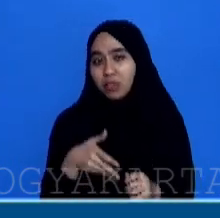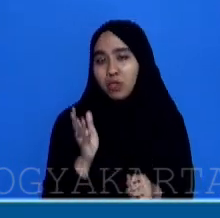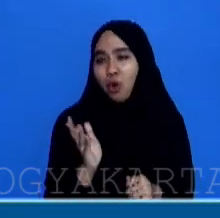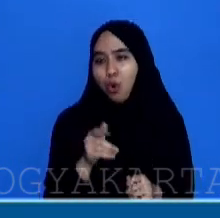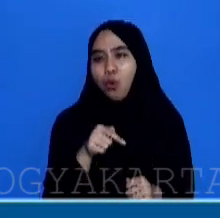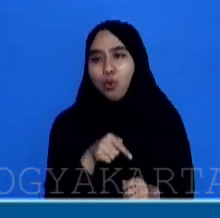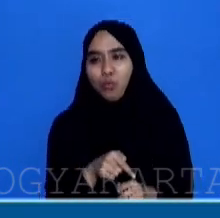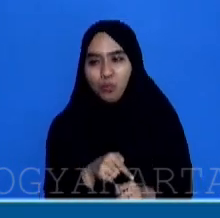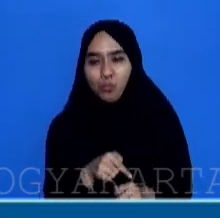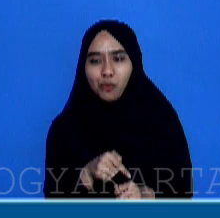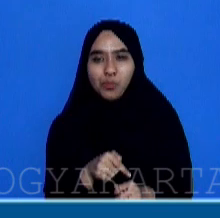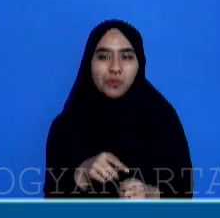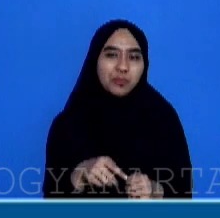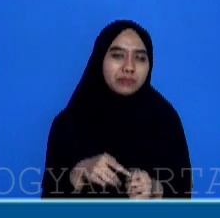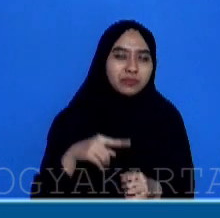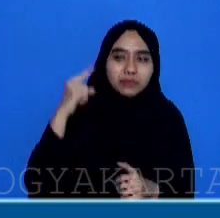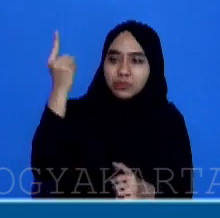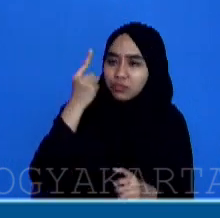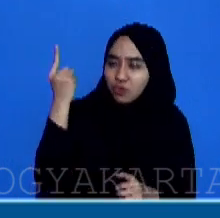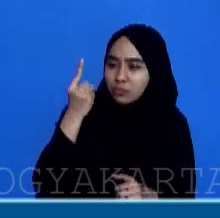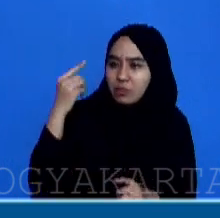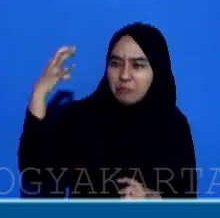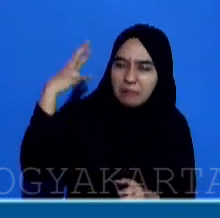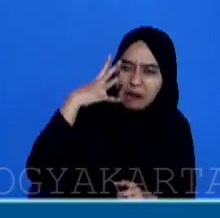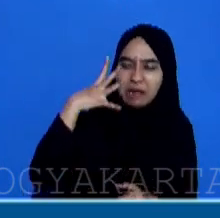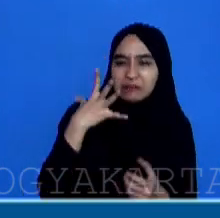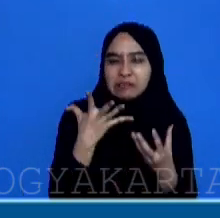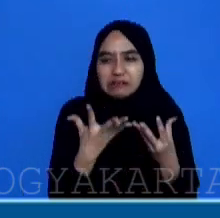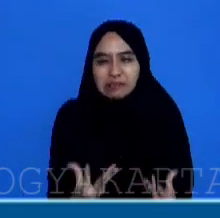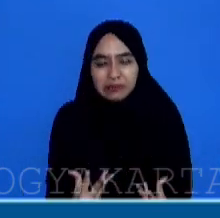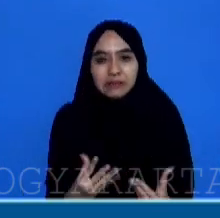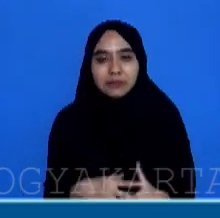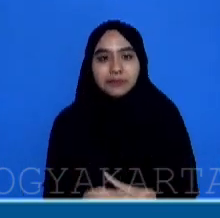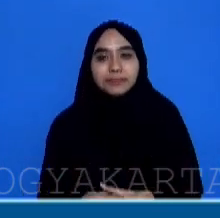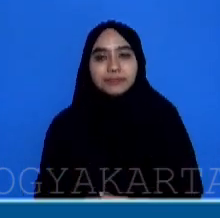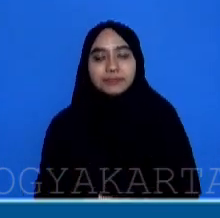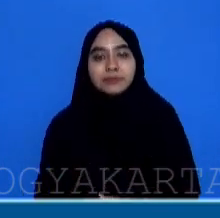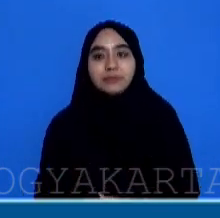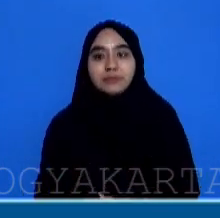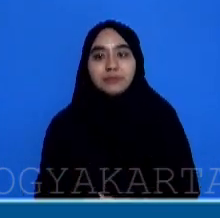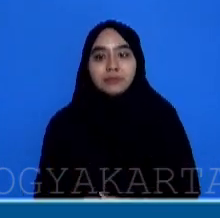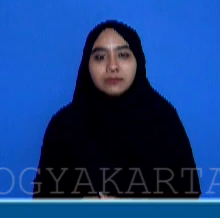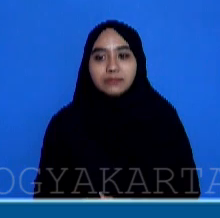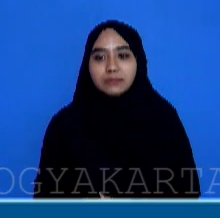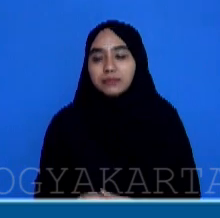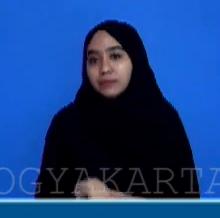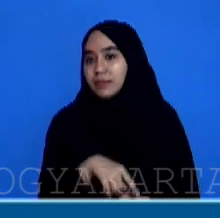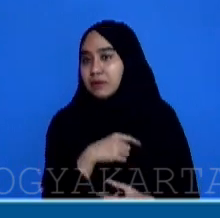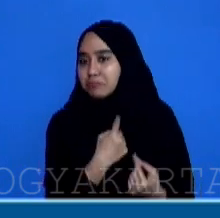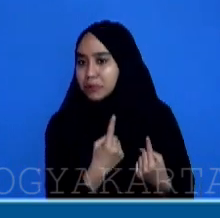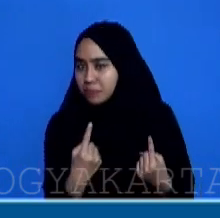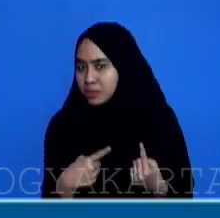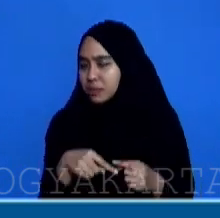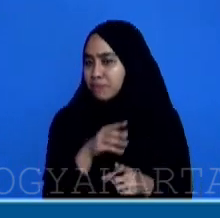kejadian-kejadian kemarau ingkang dawa. Dadi kula instruksikan kalian warga nek